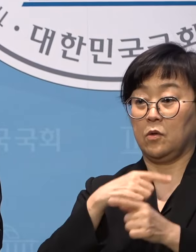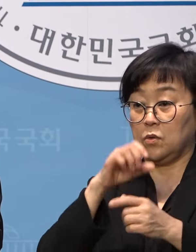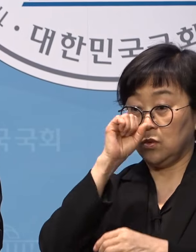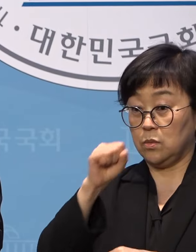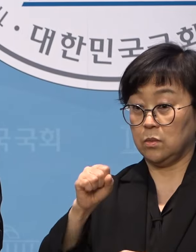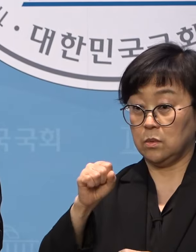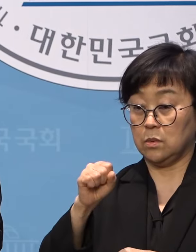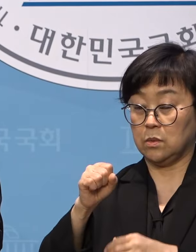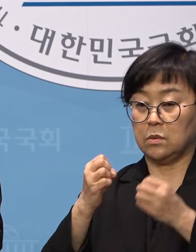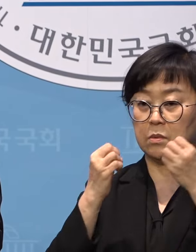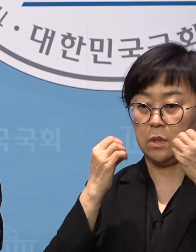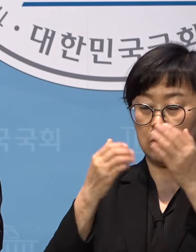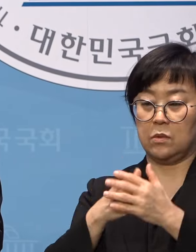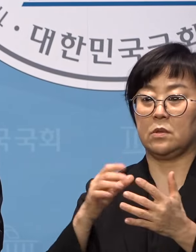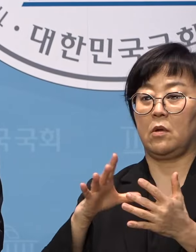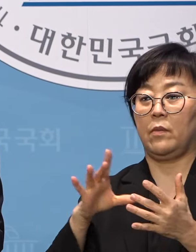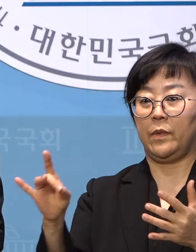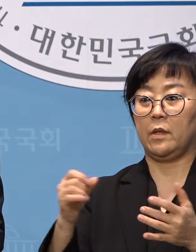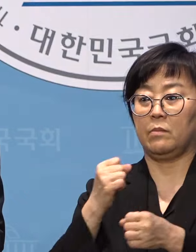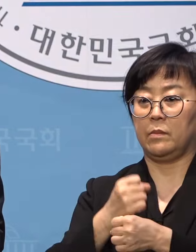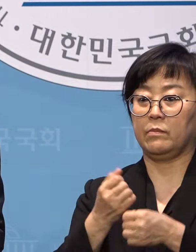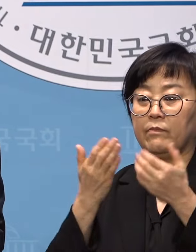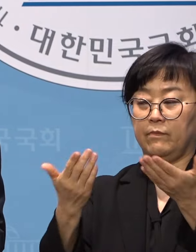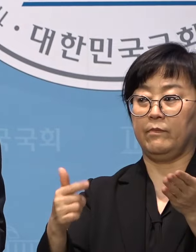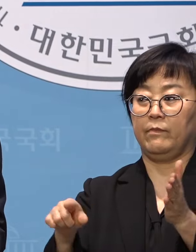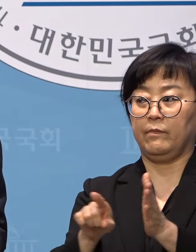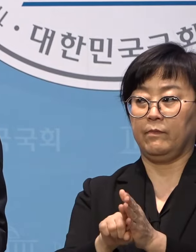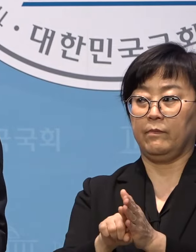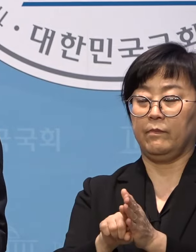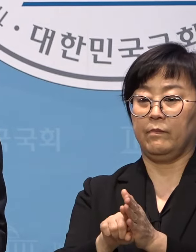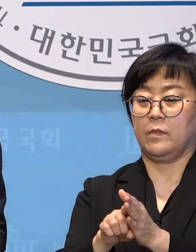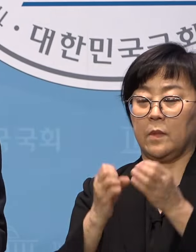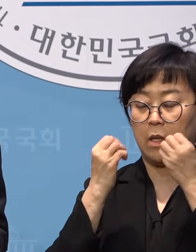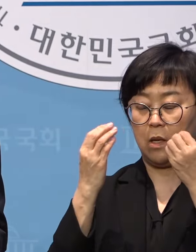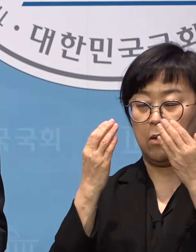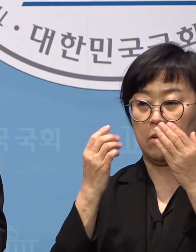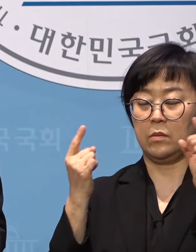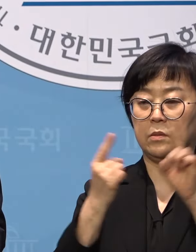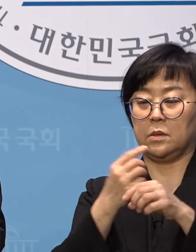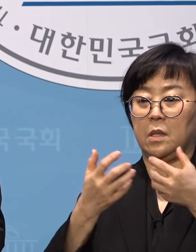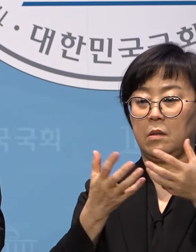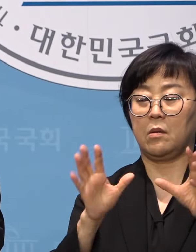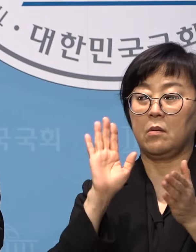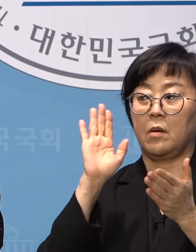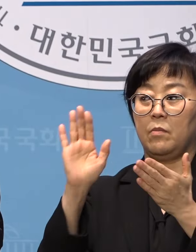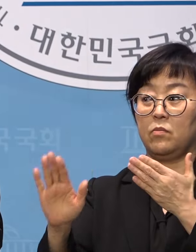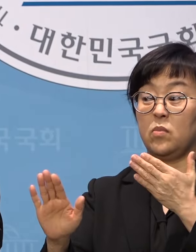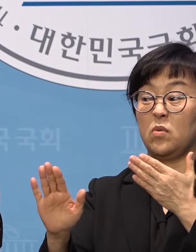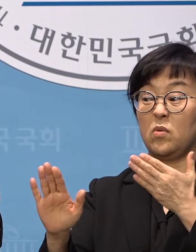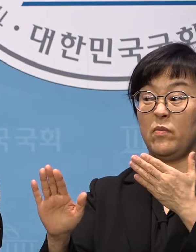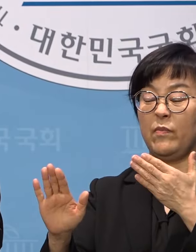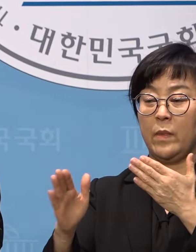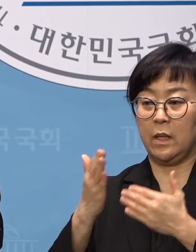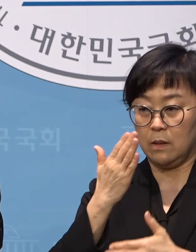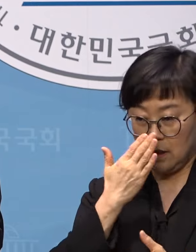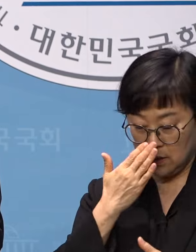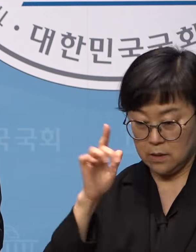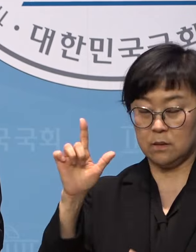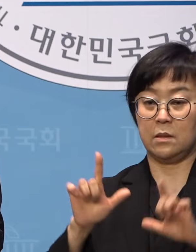나은 새로운 선택지를 마련해드리기 위해 개혁신당은 앞으로도 낮은